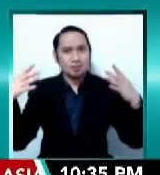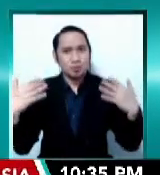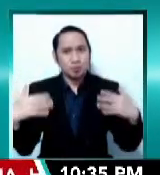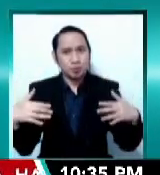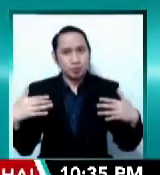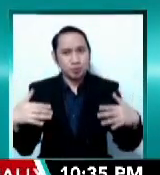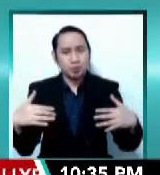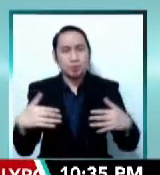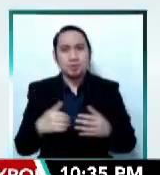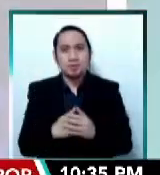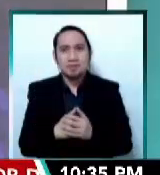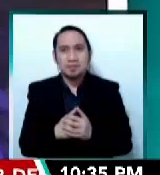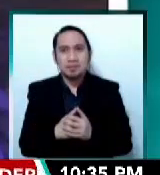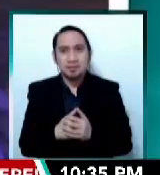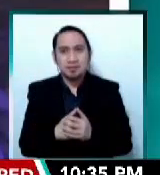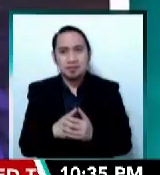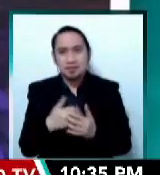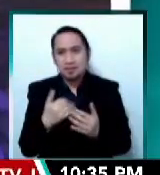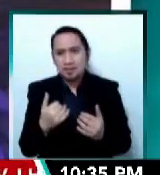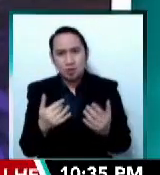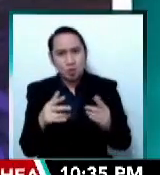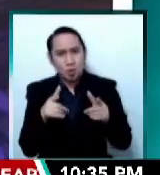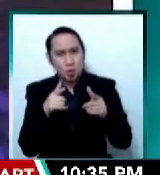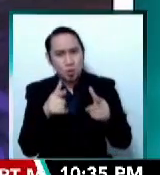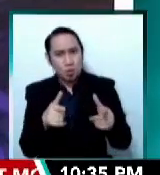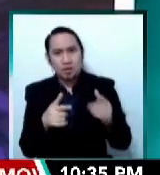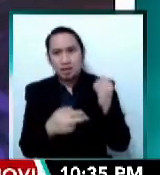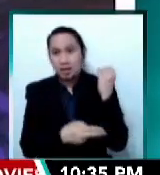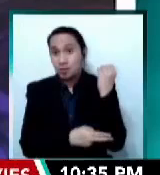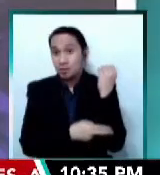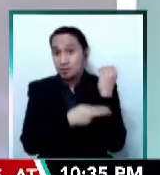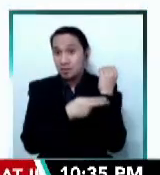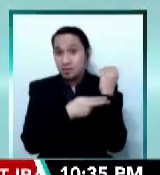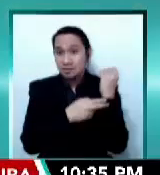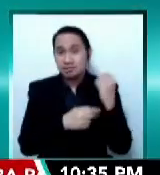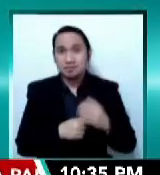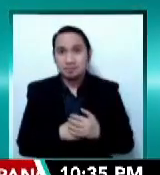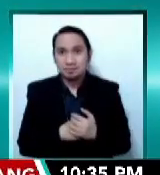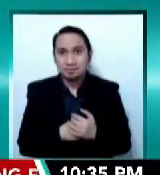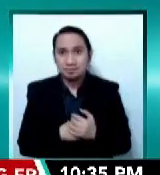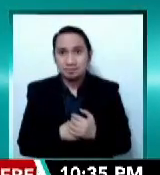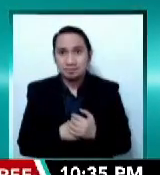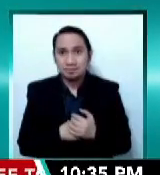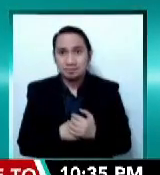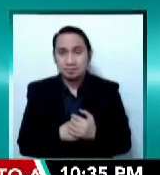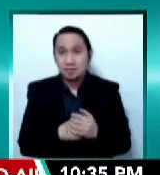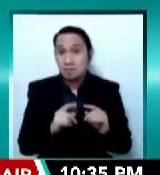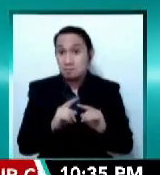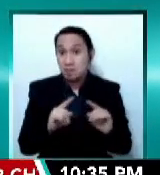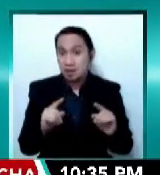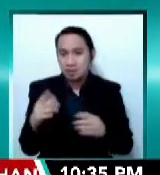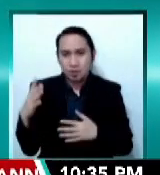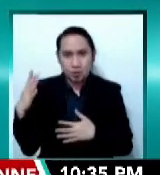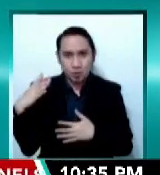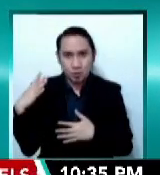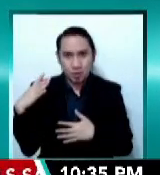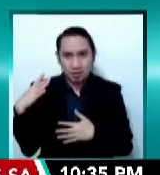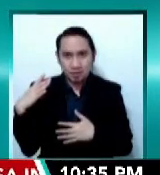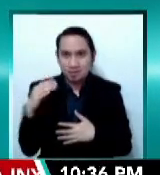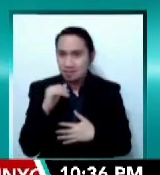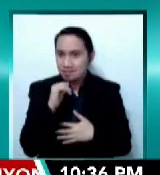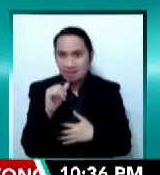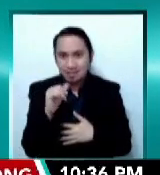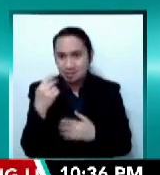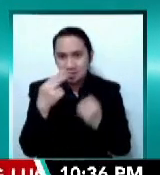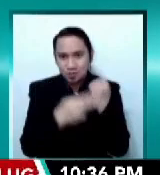Fit for a hotel. But wait diyan sa hotel, kundi sa